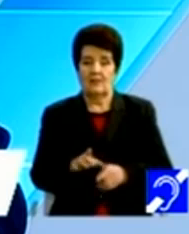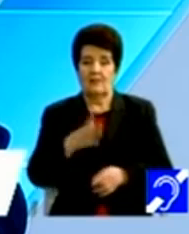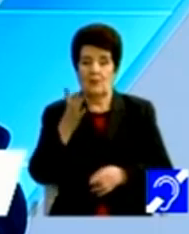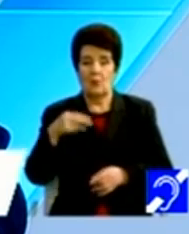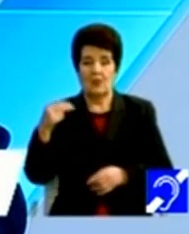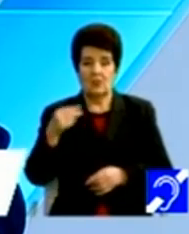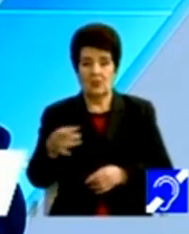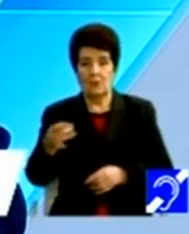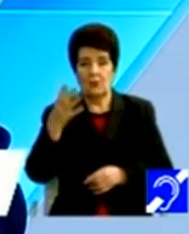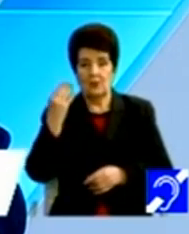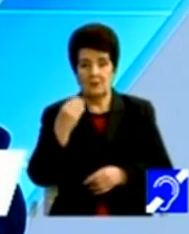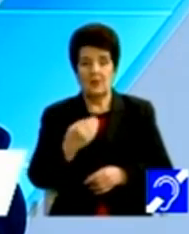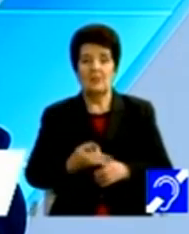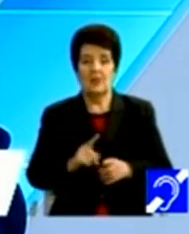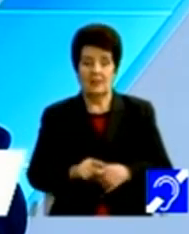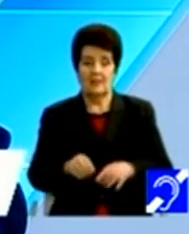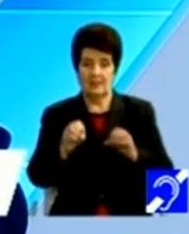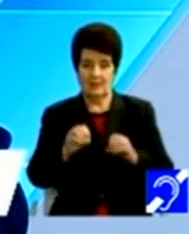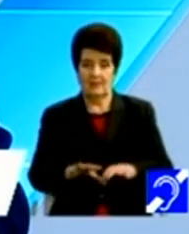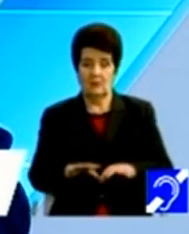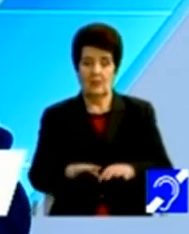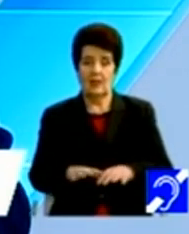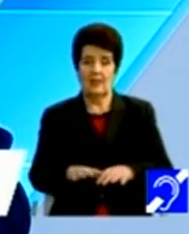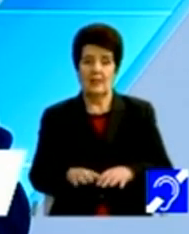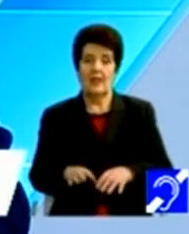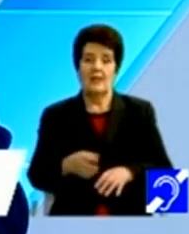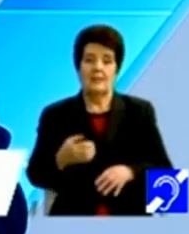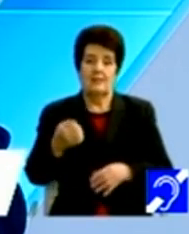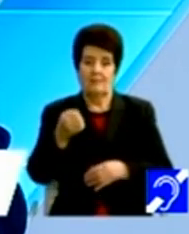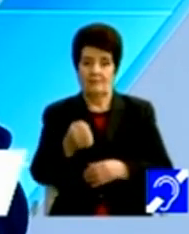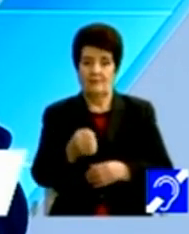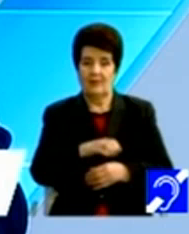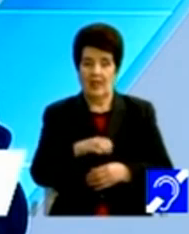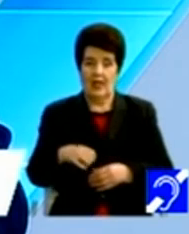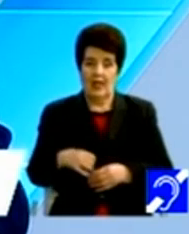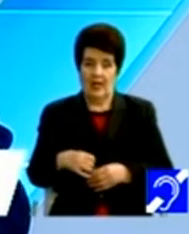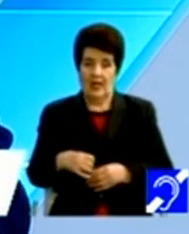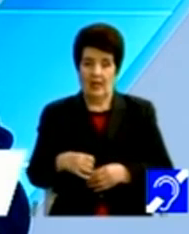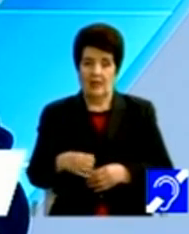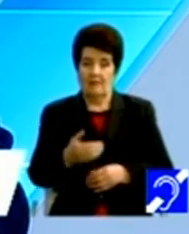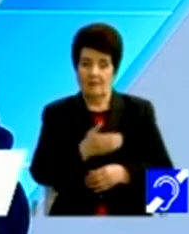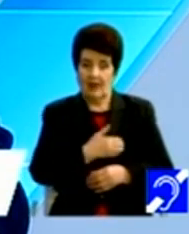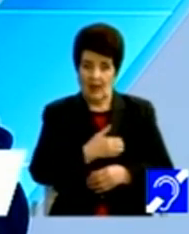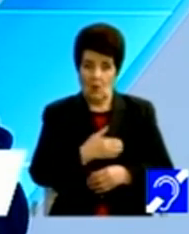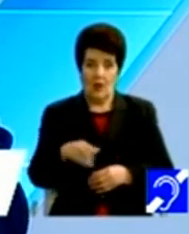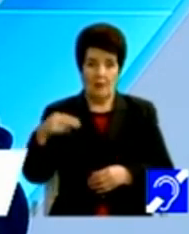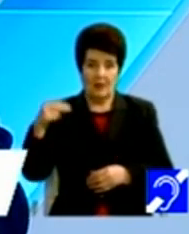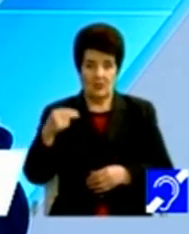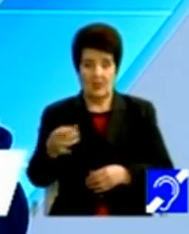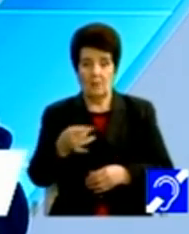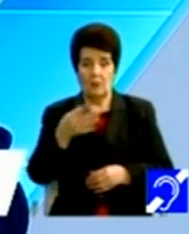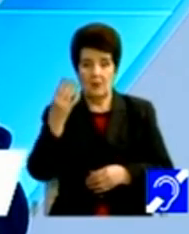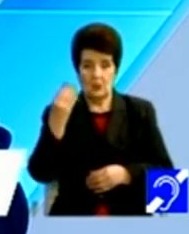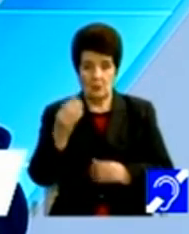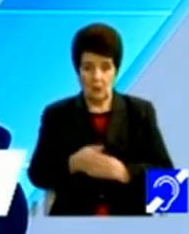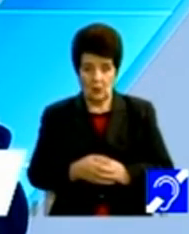Moldova. Și de ce am hotărât să candidez? Am hotărât să candidez deoarece vreau ca președintele Republicii